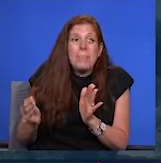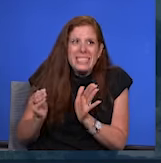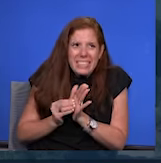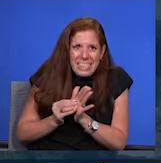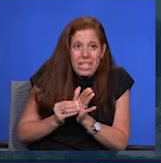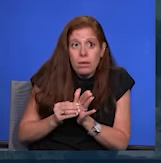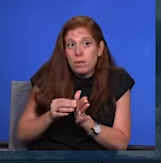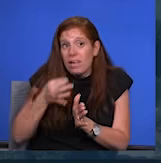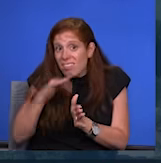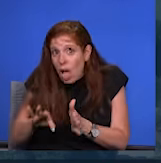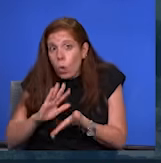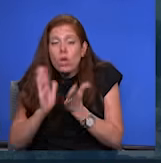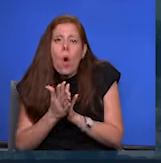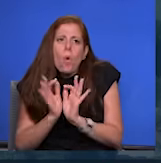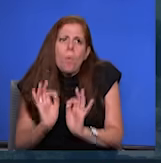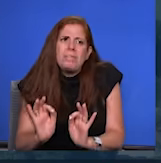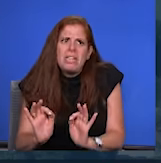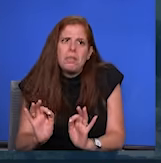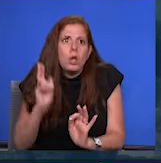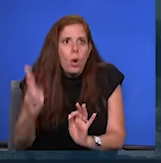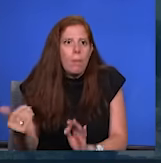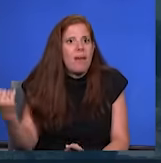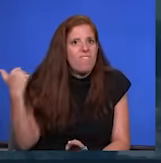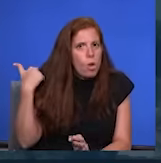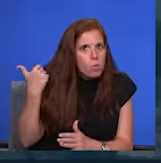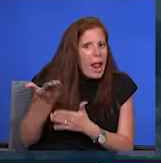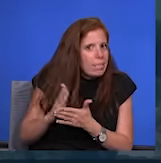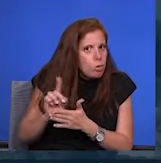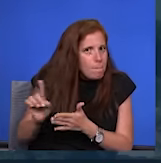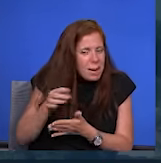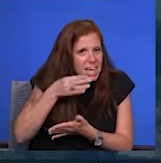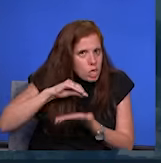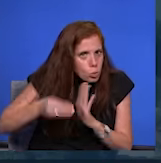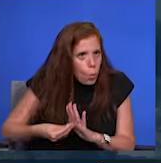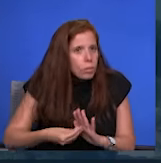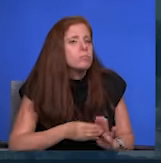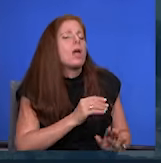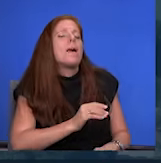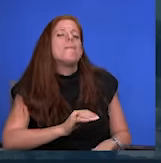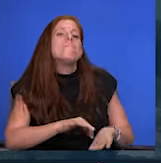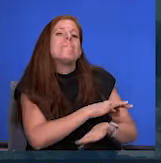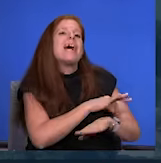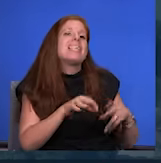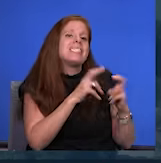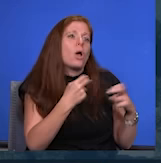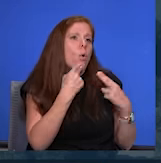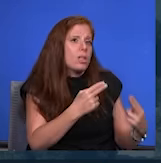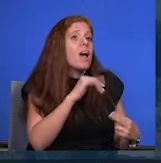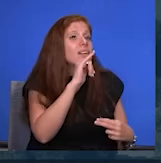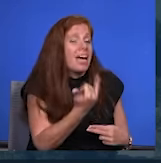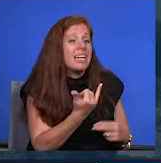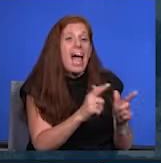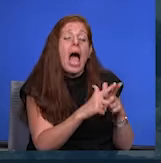או שהכל בהיתר פה. יכולים לבוא אלינו, חלקים שהם בלי היתר. מהנדסת העיר דלית הראל עונה לו, כן, רק